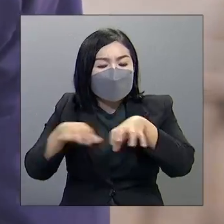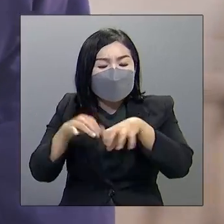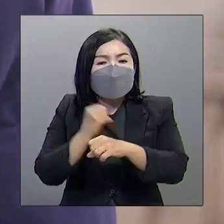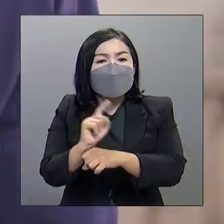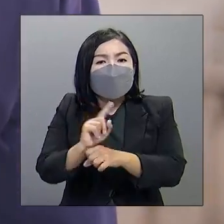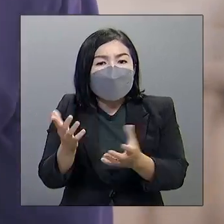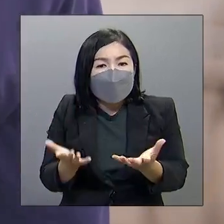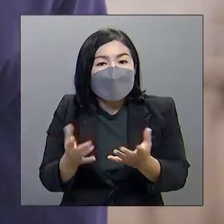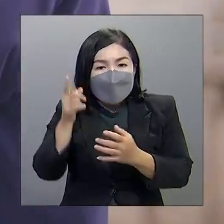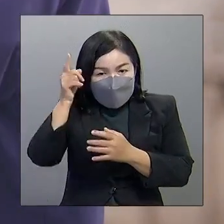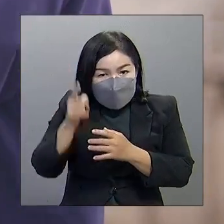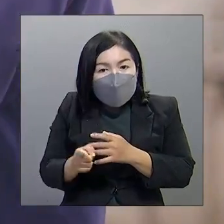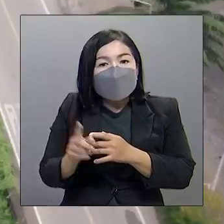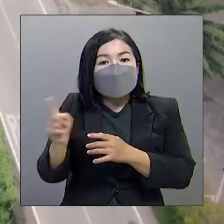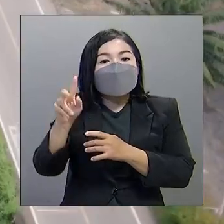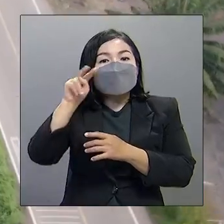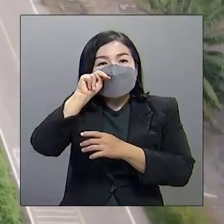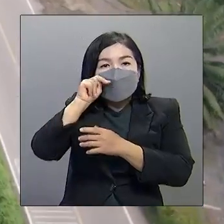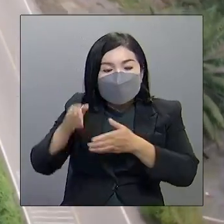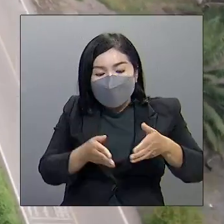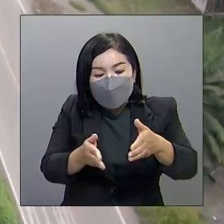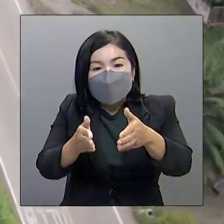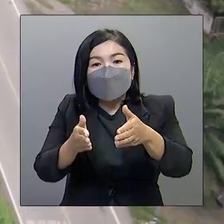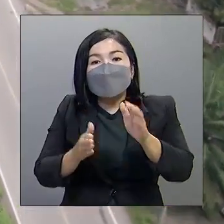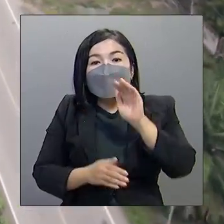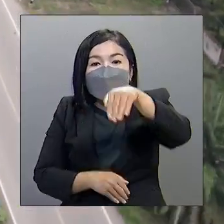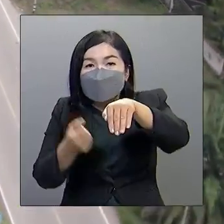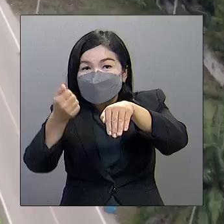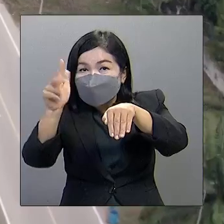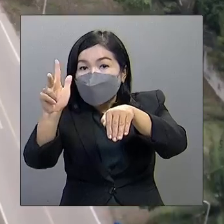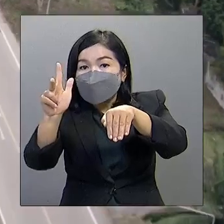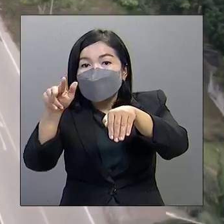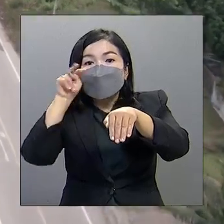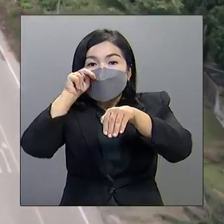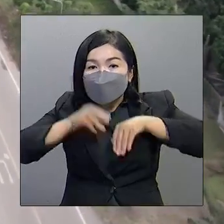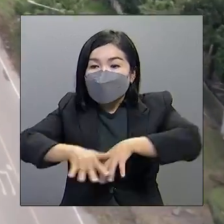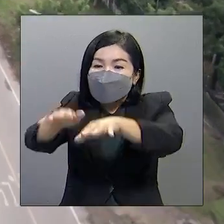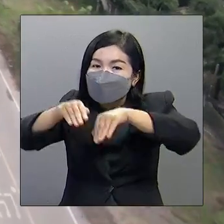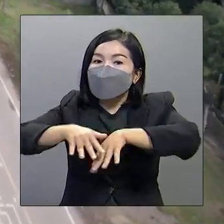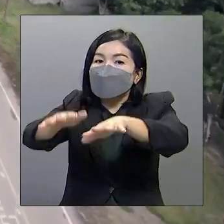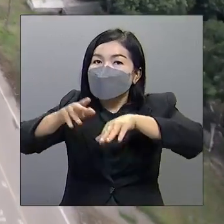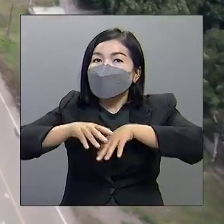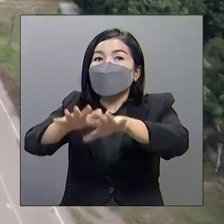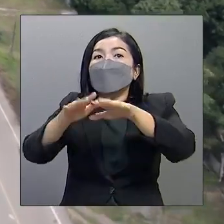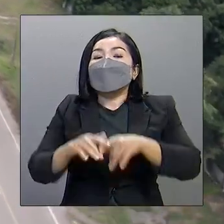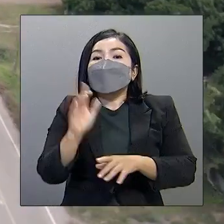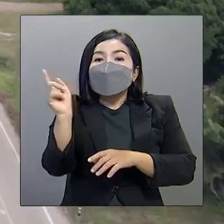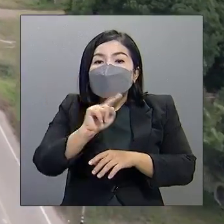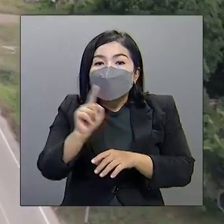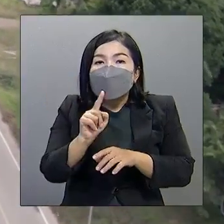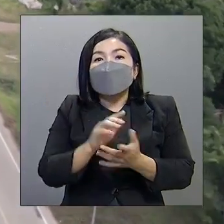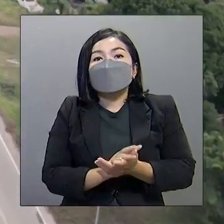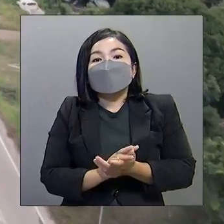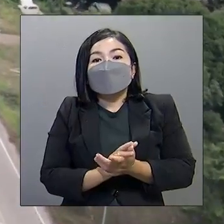ครับต้องระบายน้ำผ่านคลองชลประทาน ครับ คลอง13เนี่ยเป็นคลองที่พิเศษอย่างนึงอยู่ตรงที่ว่าเรามีเส้นทางเนี่ยสัญจรนะครับตัดออกมาจ